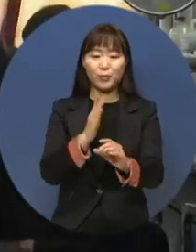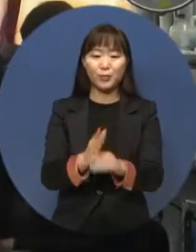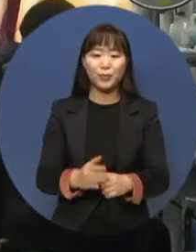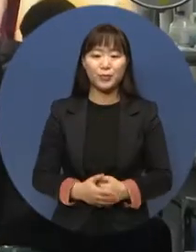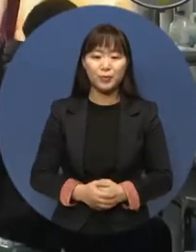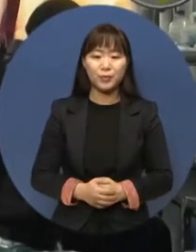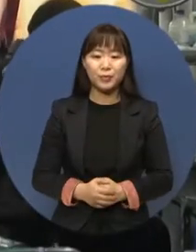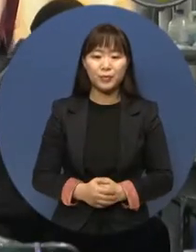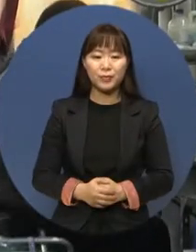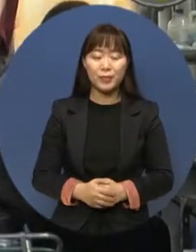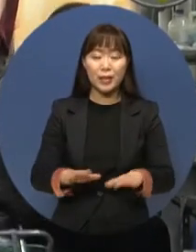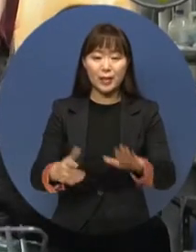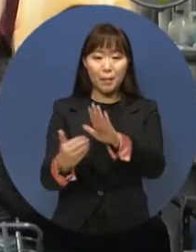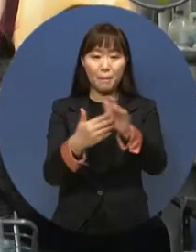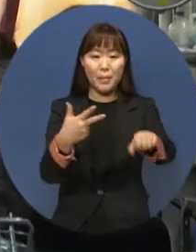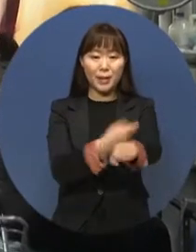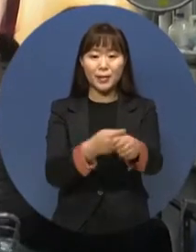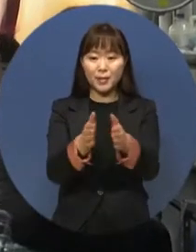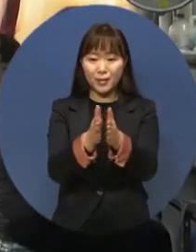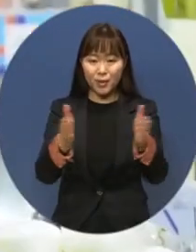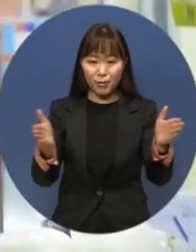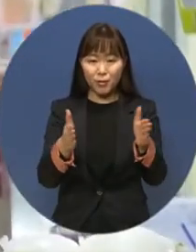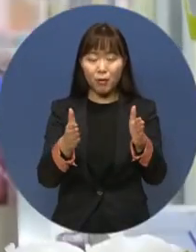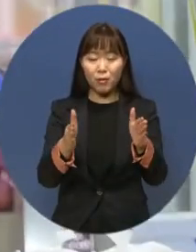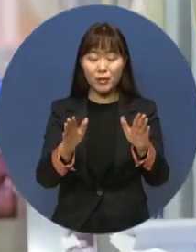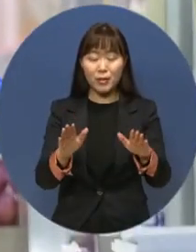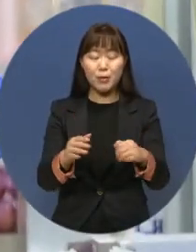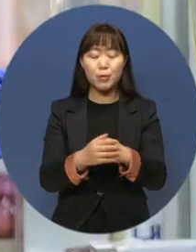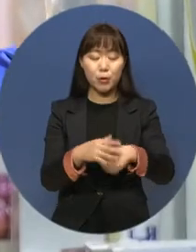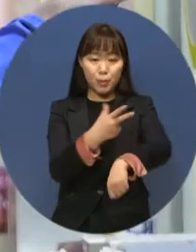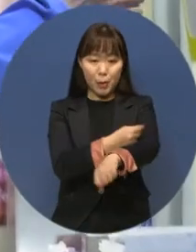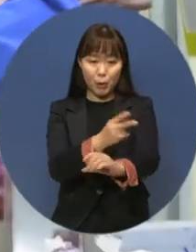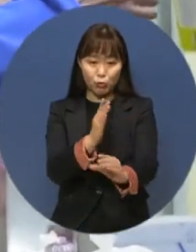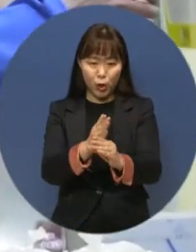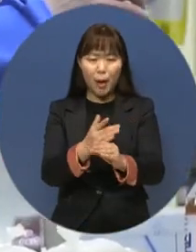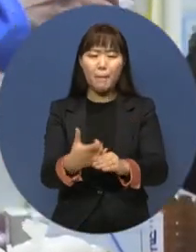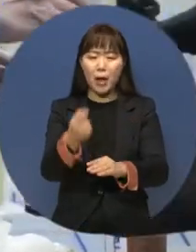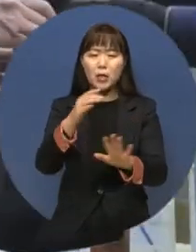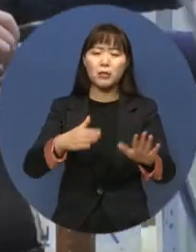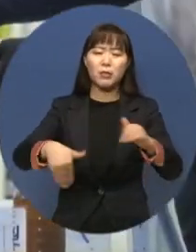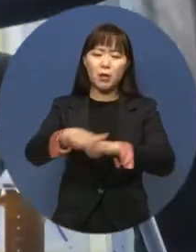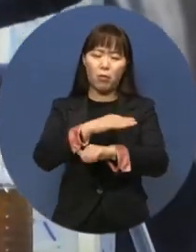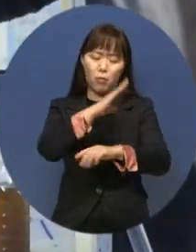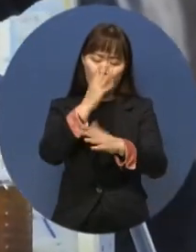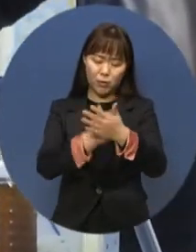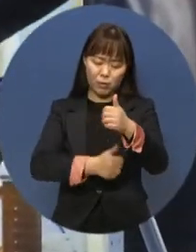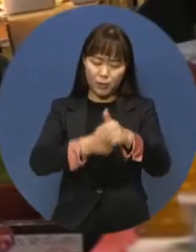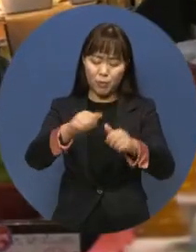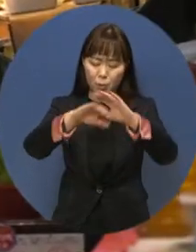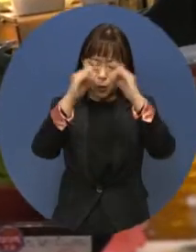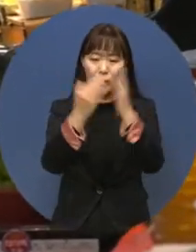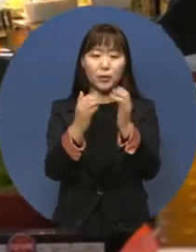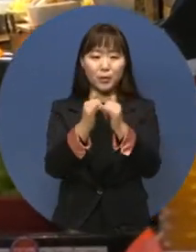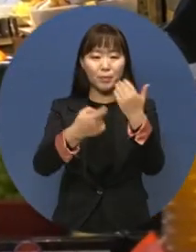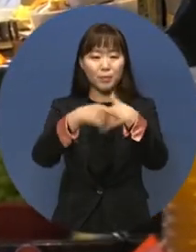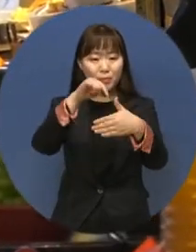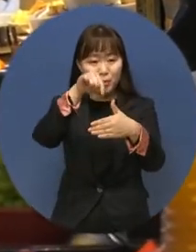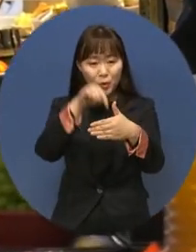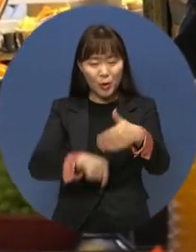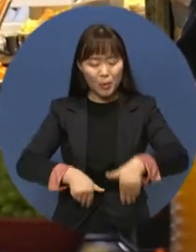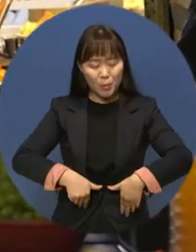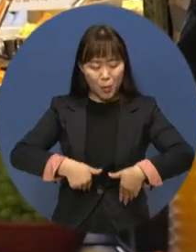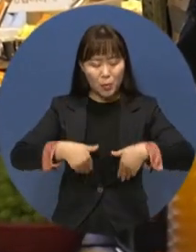있습니다. 이제 백신 도입으로 접종이 시작되고 있습니다. 하루빨리 이 재난을 이겨내서 사람들 마음에도